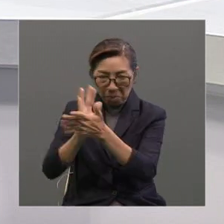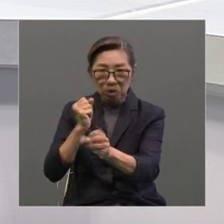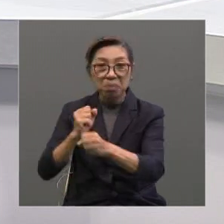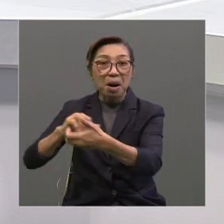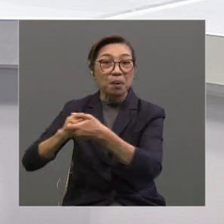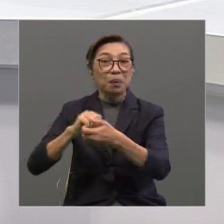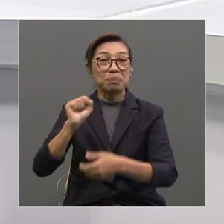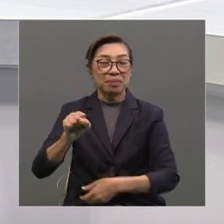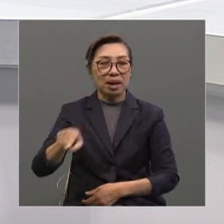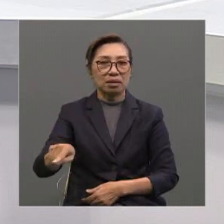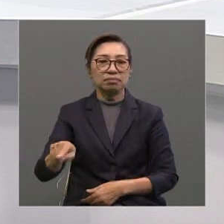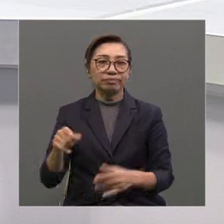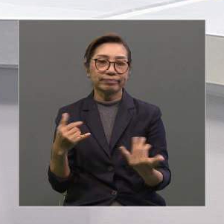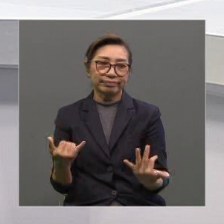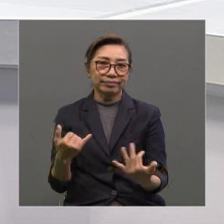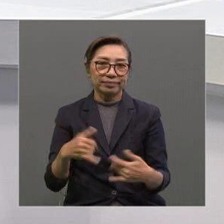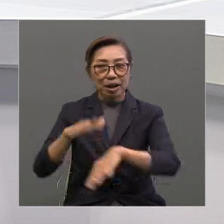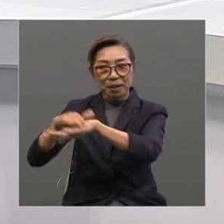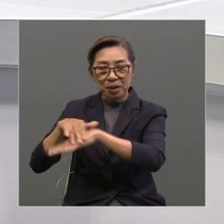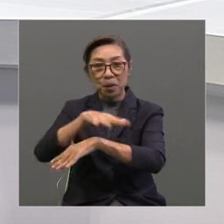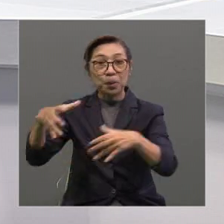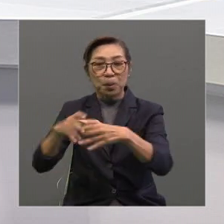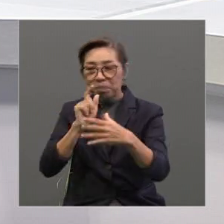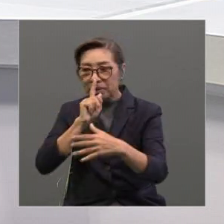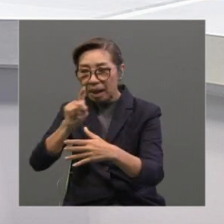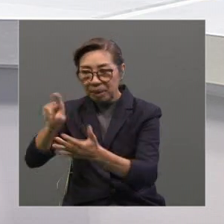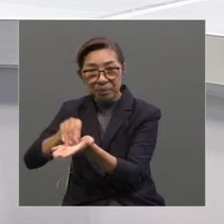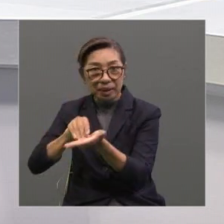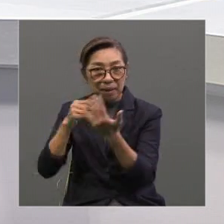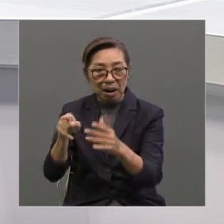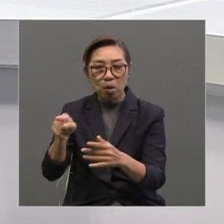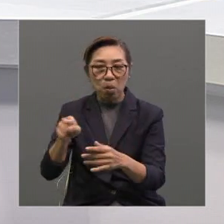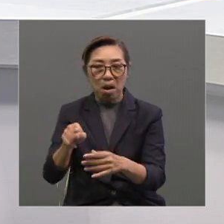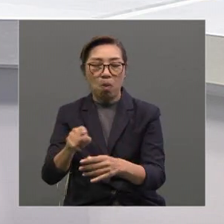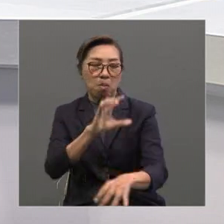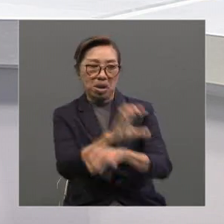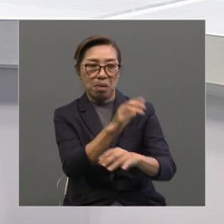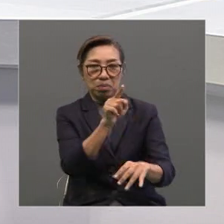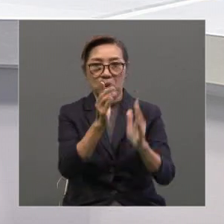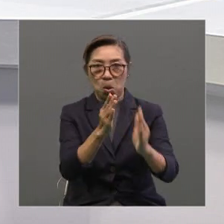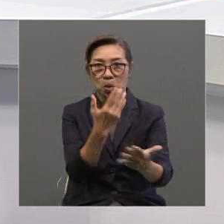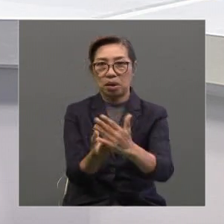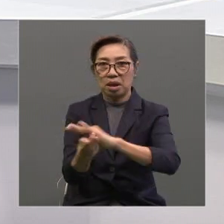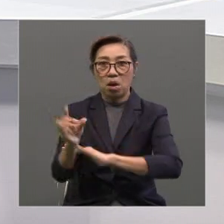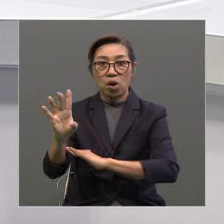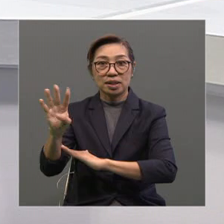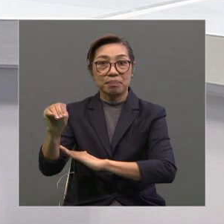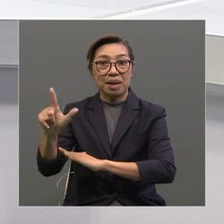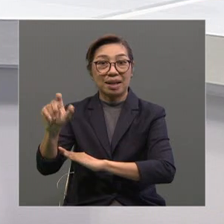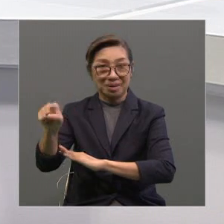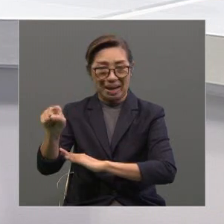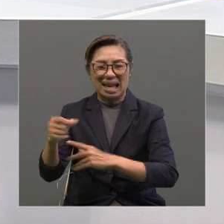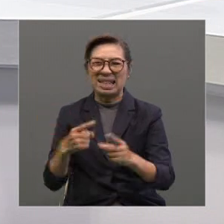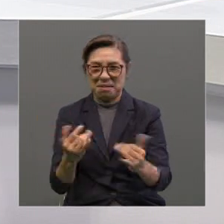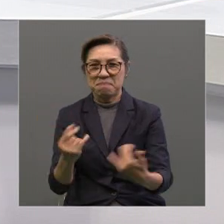ที่ตอนนี้ก็เรีกมาสอบปากครัทหมดแล้ก็มีการรไ Χเทีง 140 ล้างบาททีนี้เป็เรื่องราวข